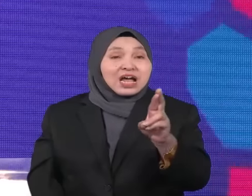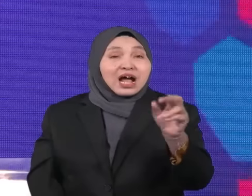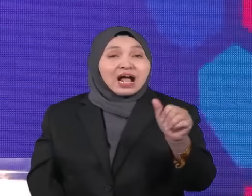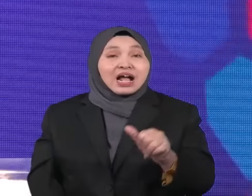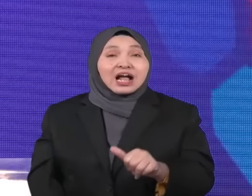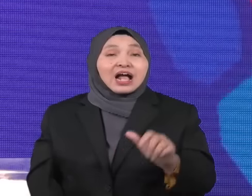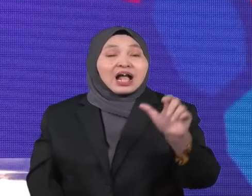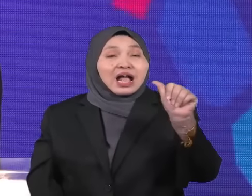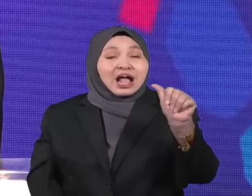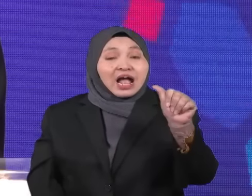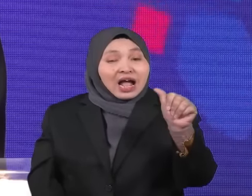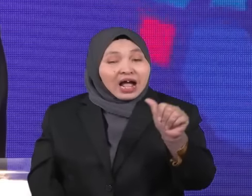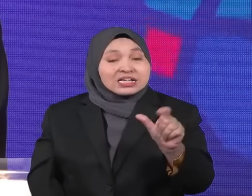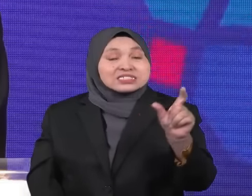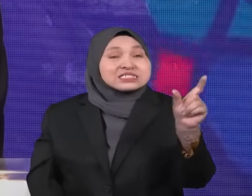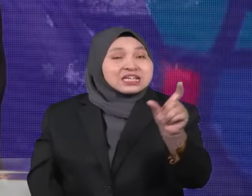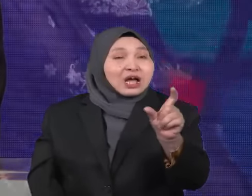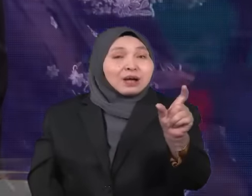sebut azab.